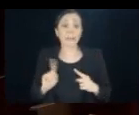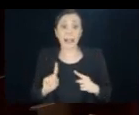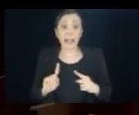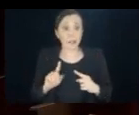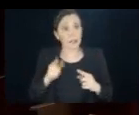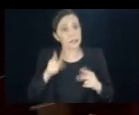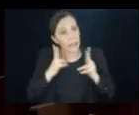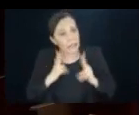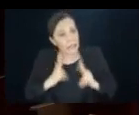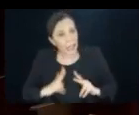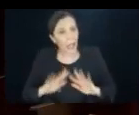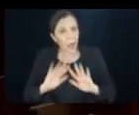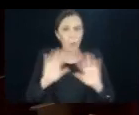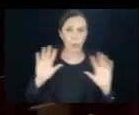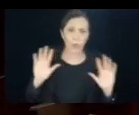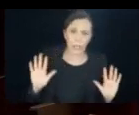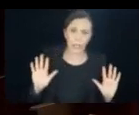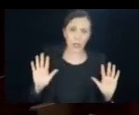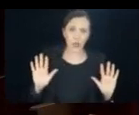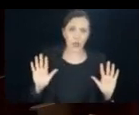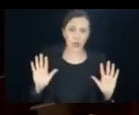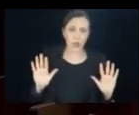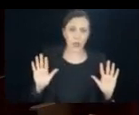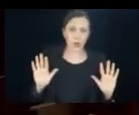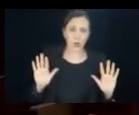Stia tranquillo, stia tranquillo.